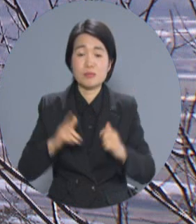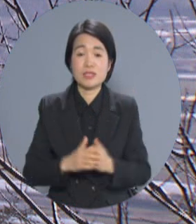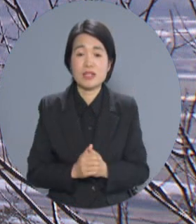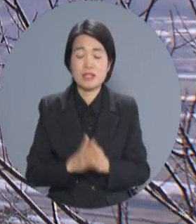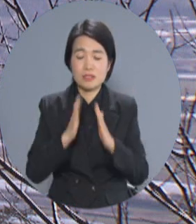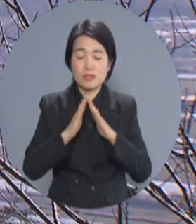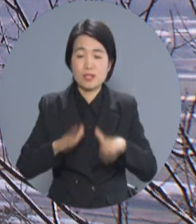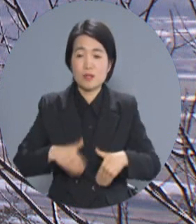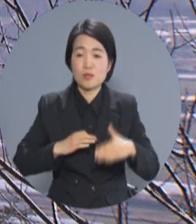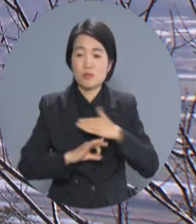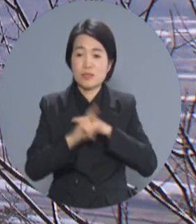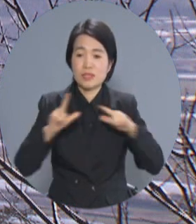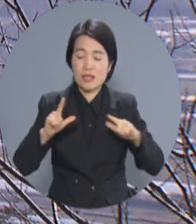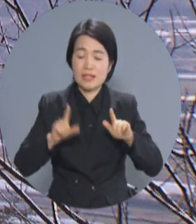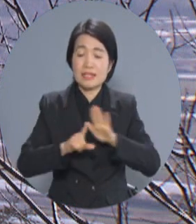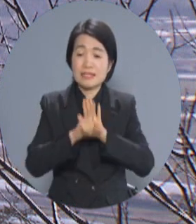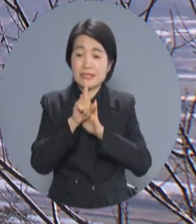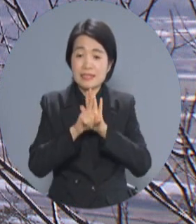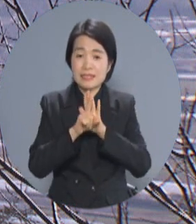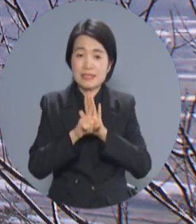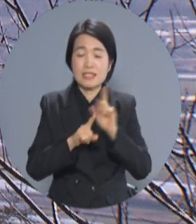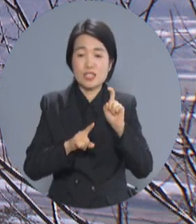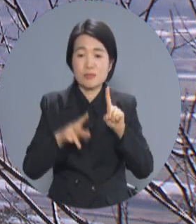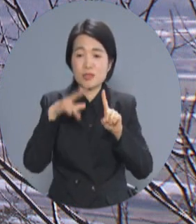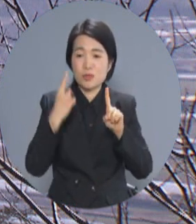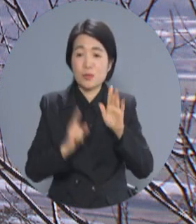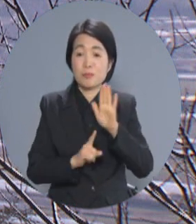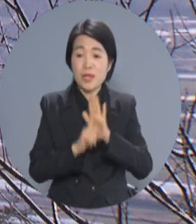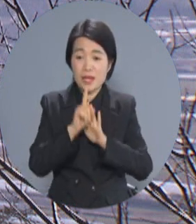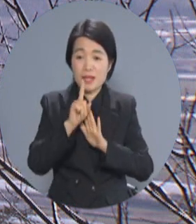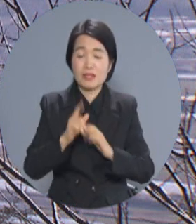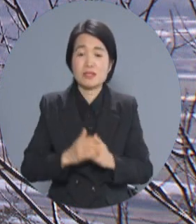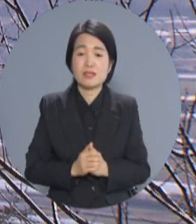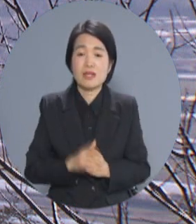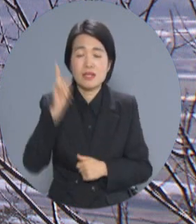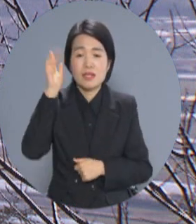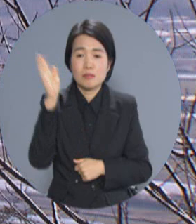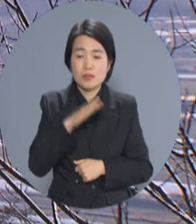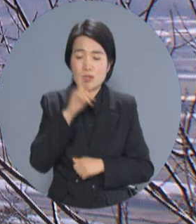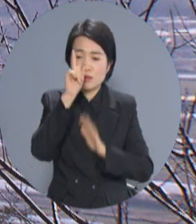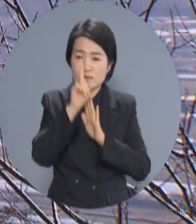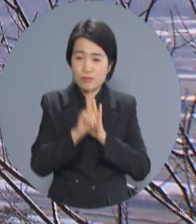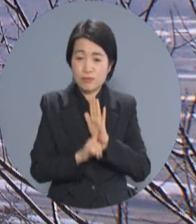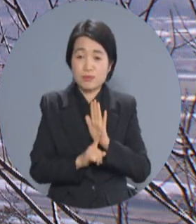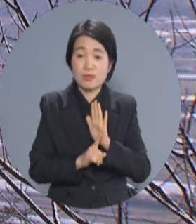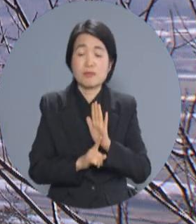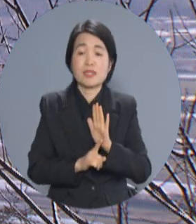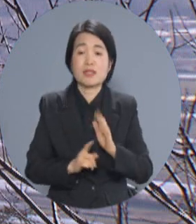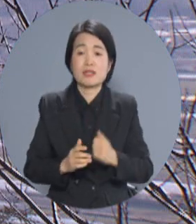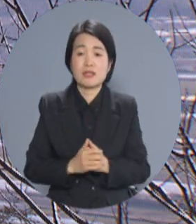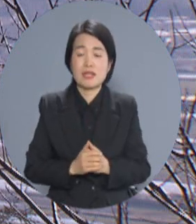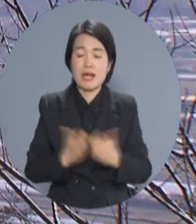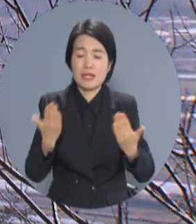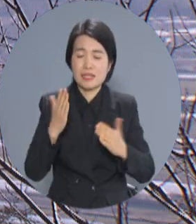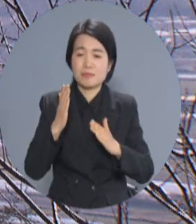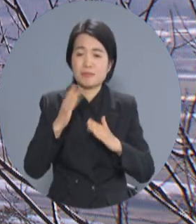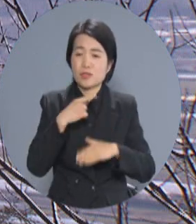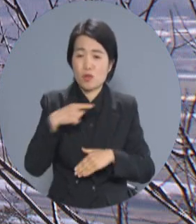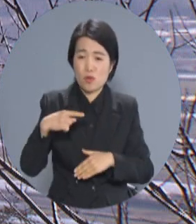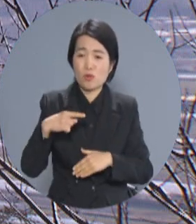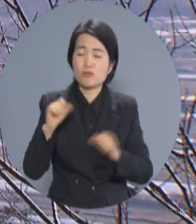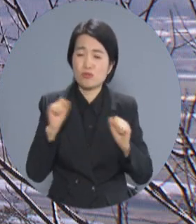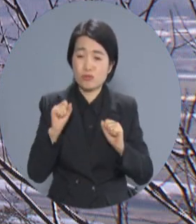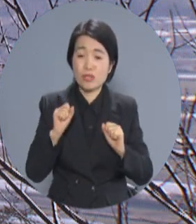전남 동부지역 오늘도 낮 최고 기온이 11도까지 올랐는데요 내일부터는 다시 기온이 내림세를 보이며 아침 기온은